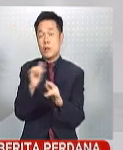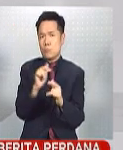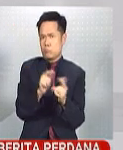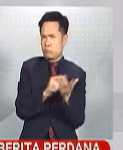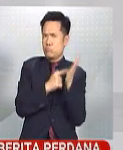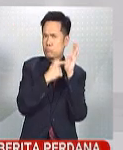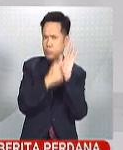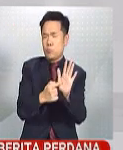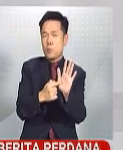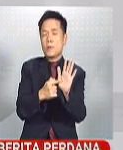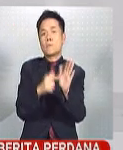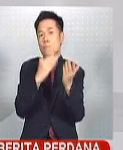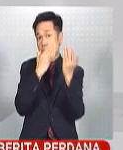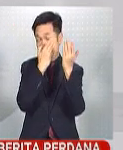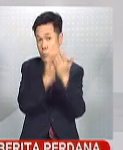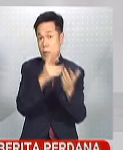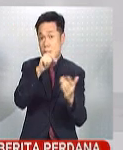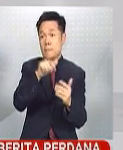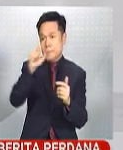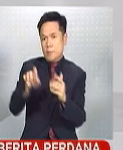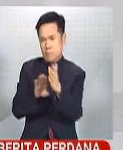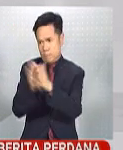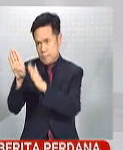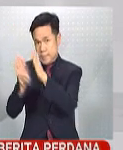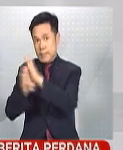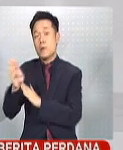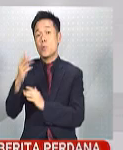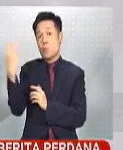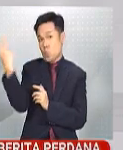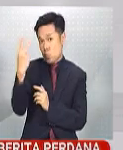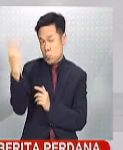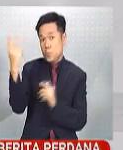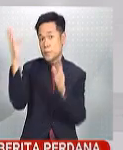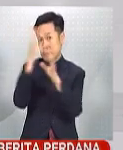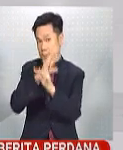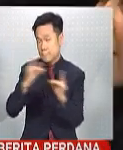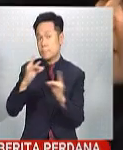Persekutuan membangunkan penduduk di kedua-dua negeri dalam pelbagai bidang.